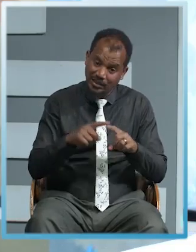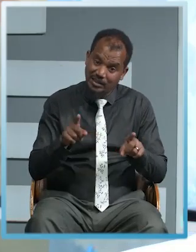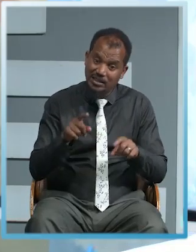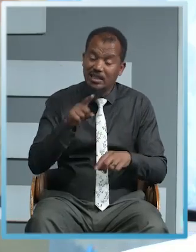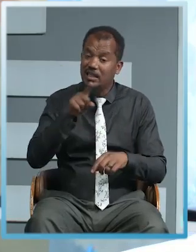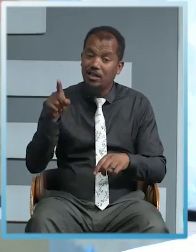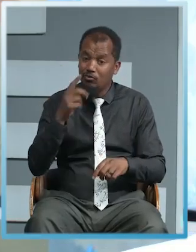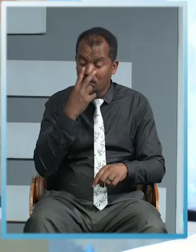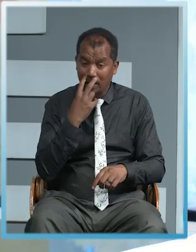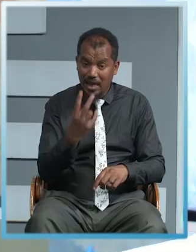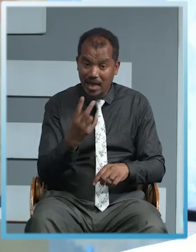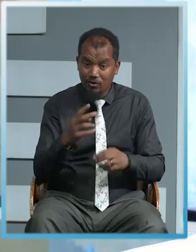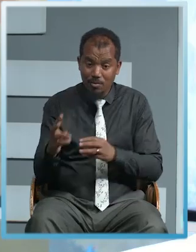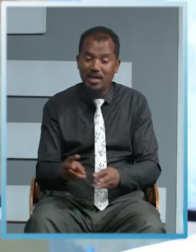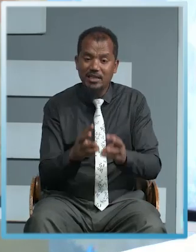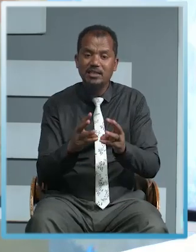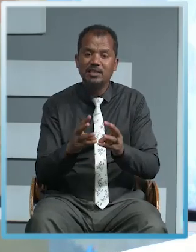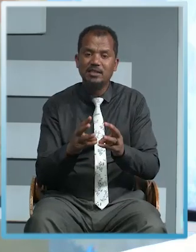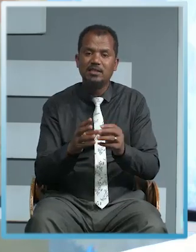ግን እነሱ በታያቸው መንገድ